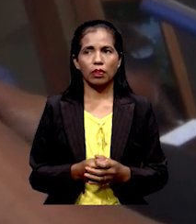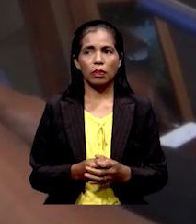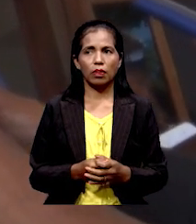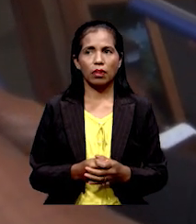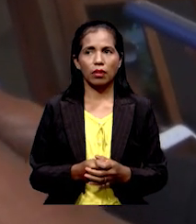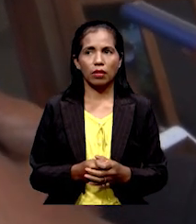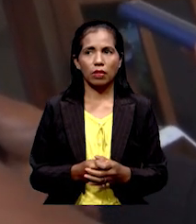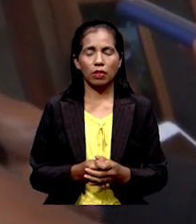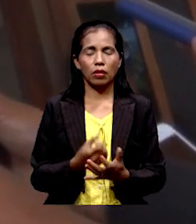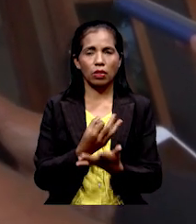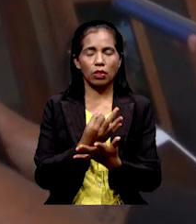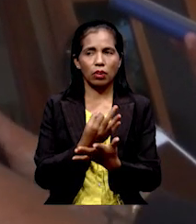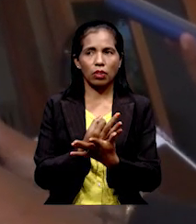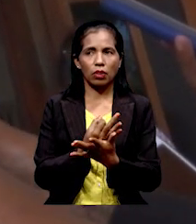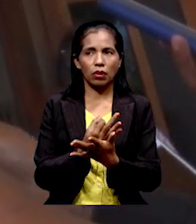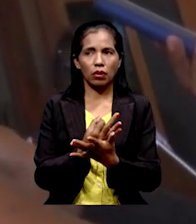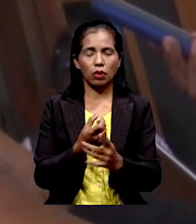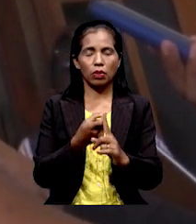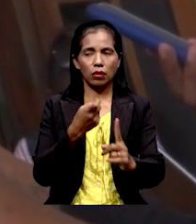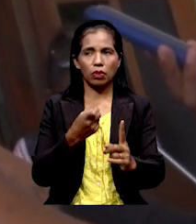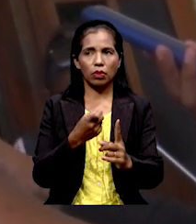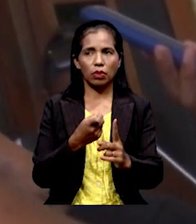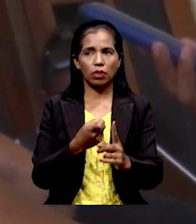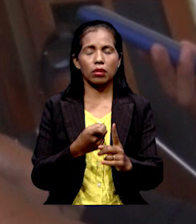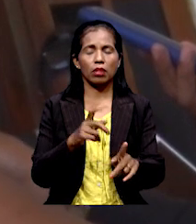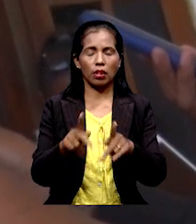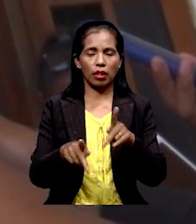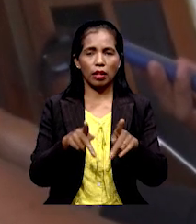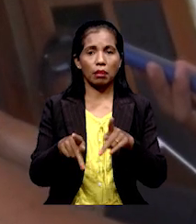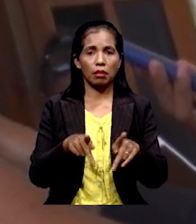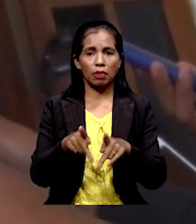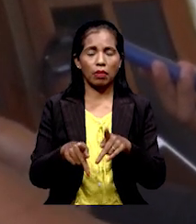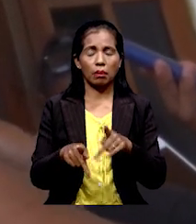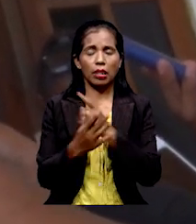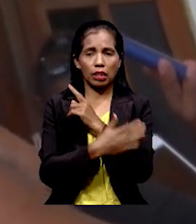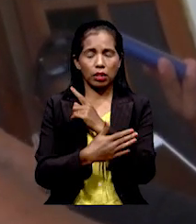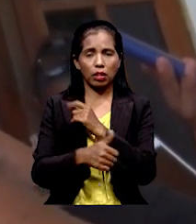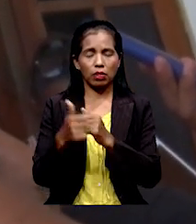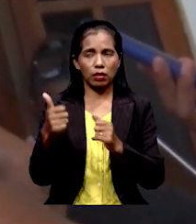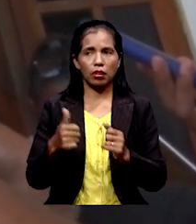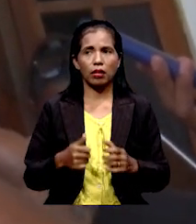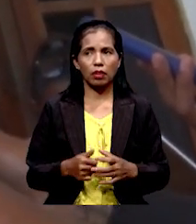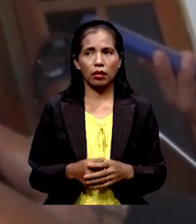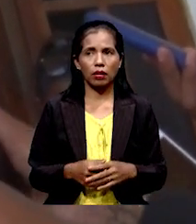sih. Kamu dalam pro subsidi subsidi memang aja masih pasir bila-bila terali dah. Nebe ke belum tahu